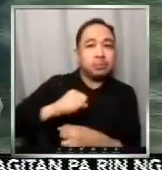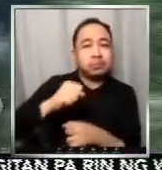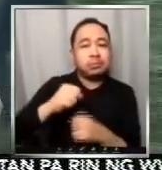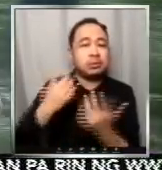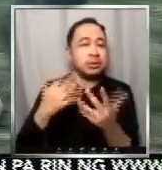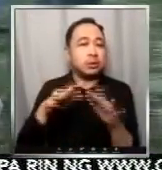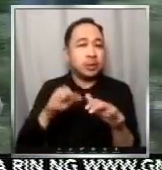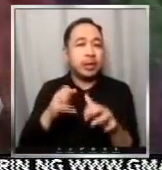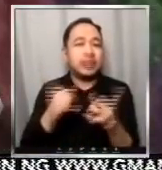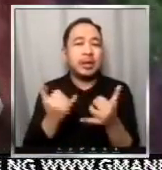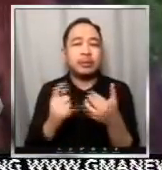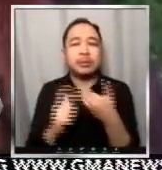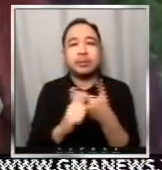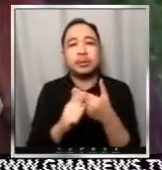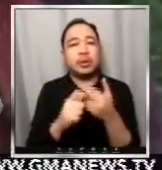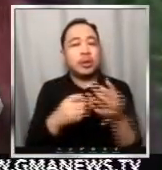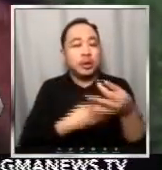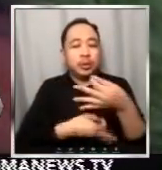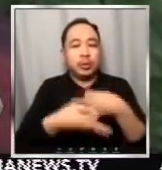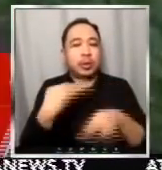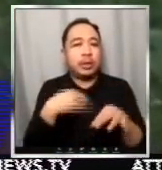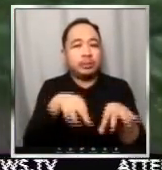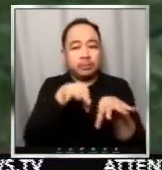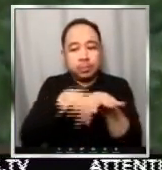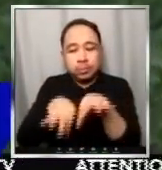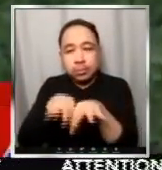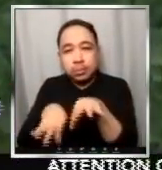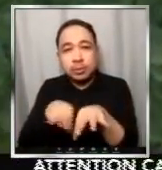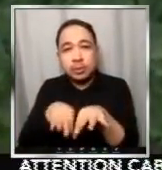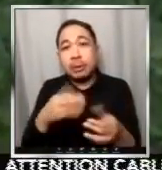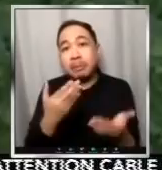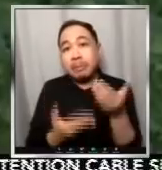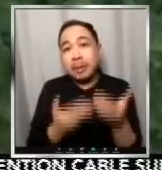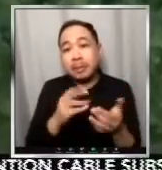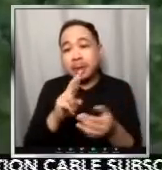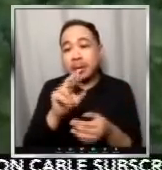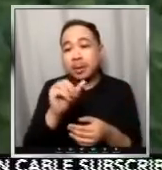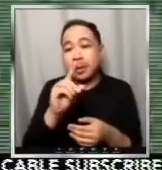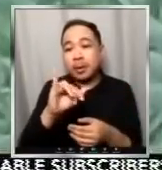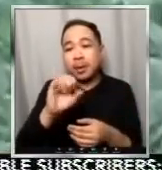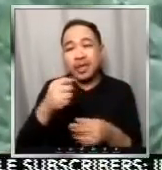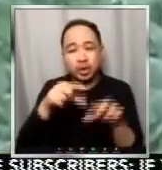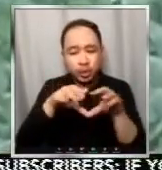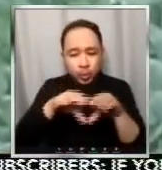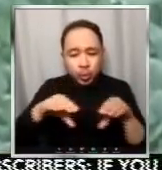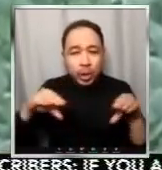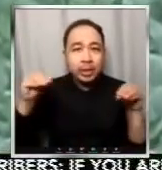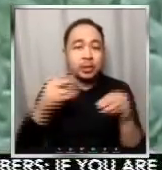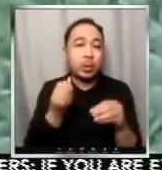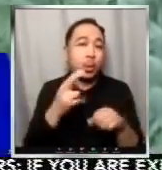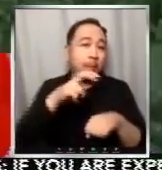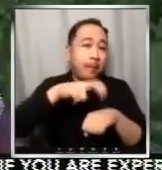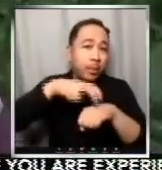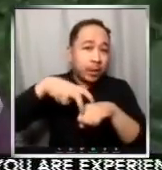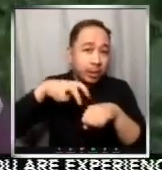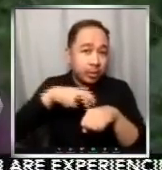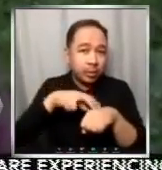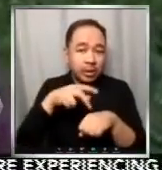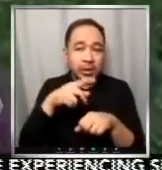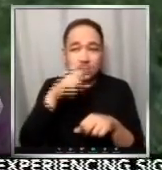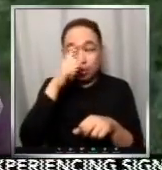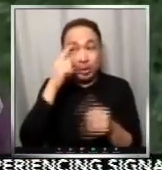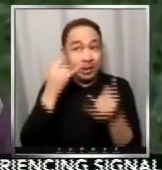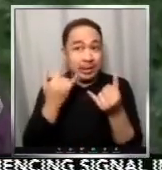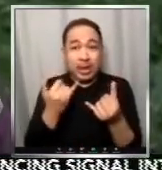ng mga magsasaka. Maaaring radish din o kaya potatoes, ganon. Hindi pa kasi pwede ngayon kasi hanggang March